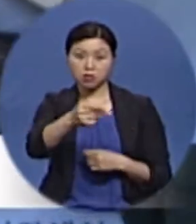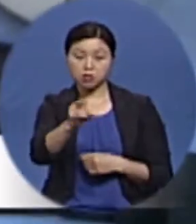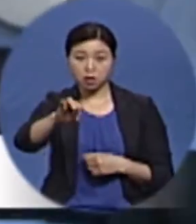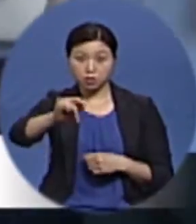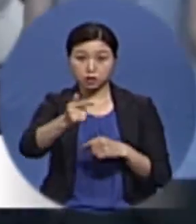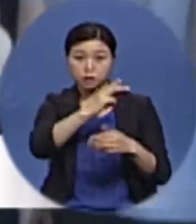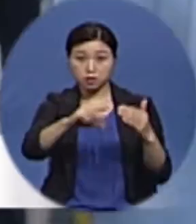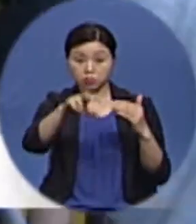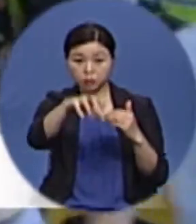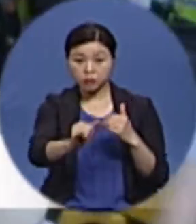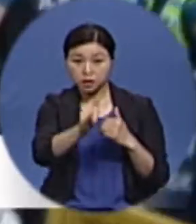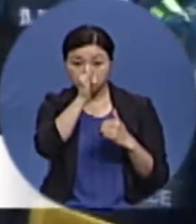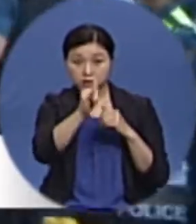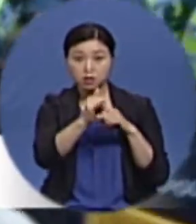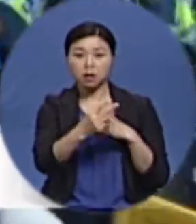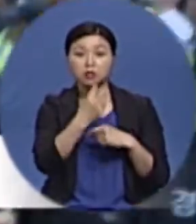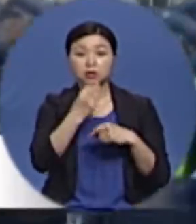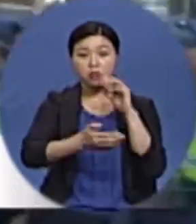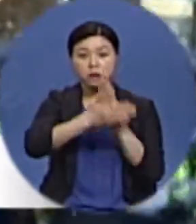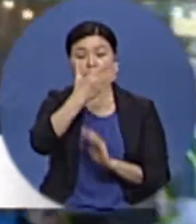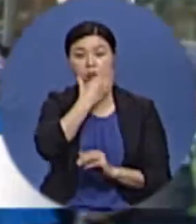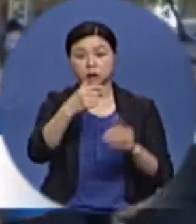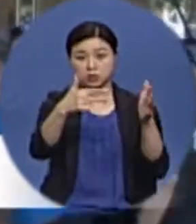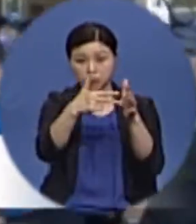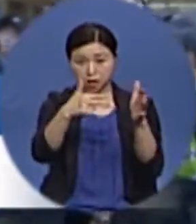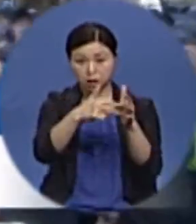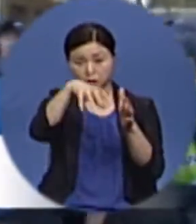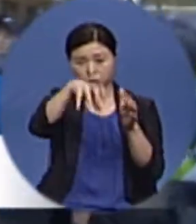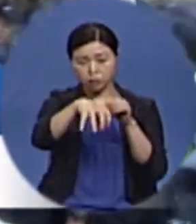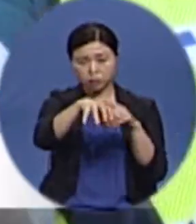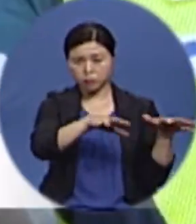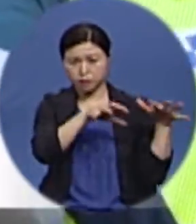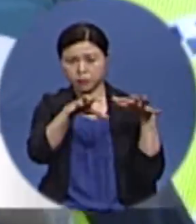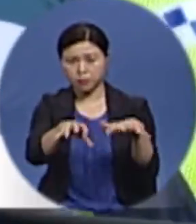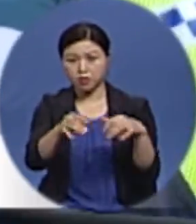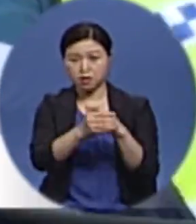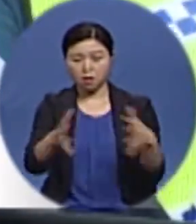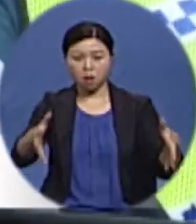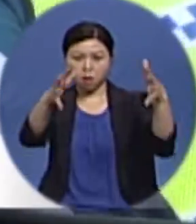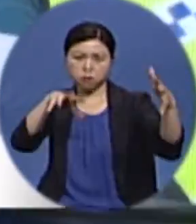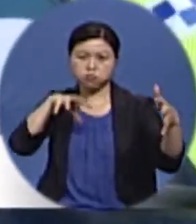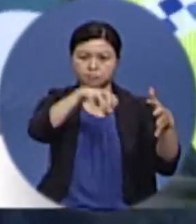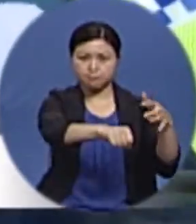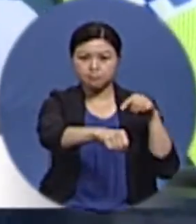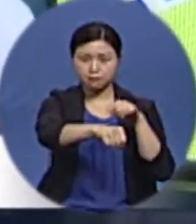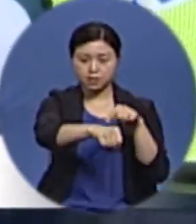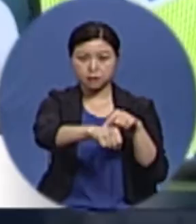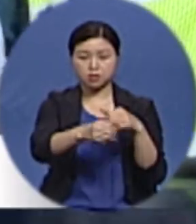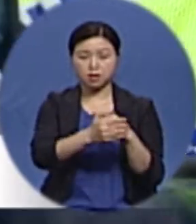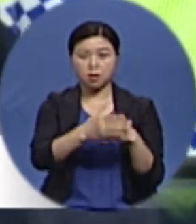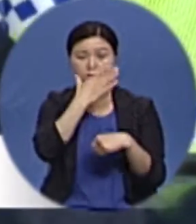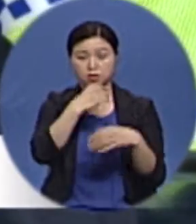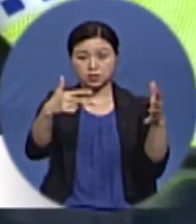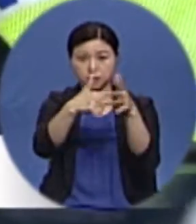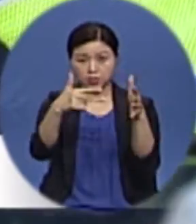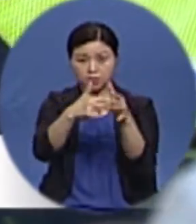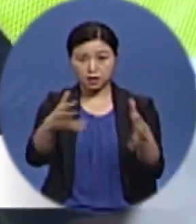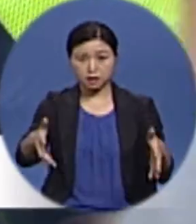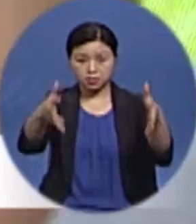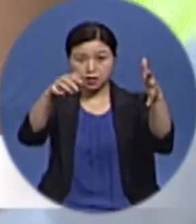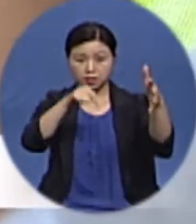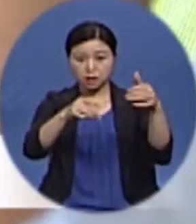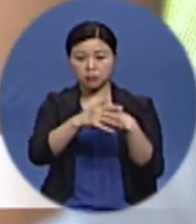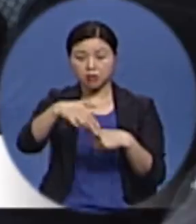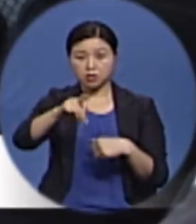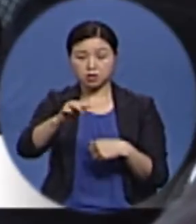서울시 복지재단 별관으로 행진을 진행한 뒤 건물을 점거하며 복지재단을 대상으로 송전원 시설에서